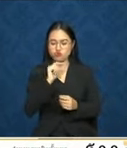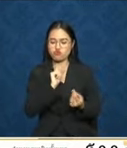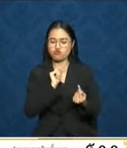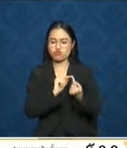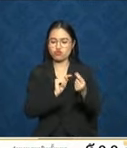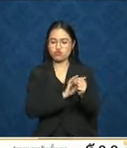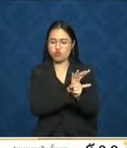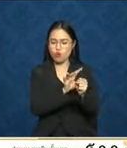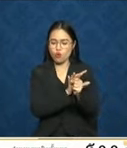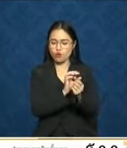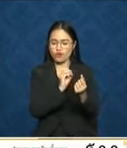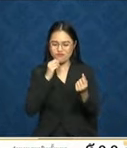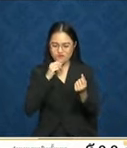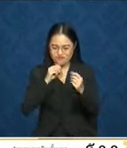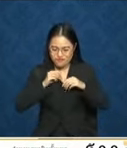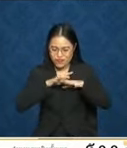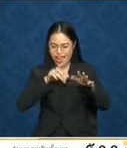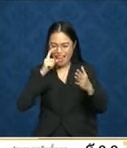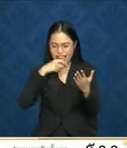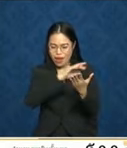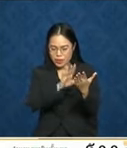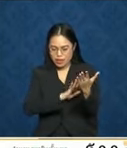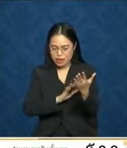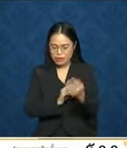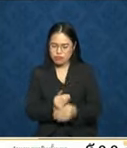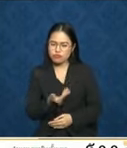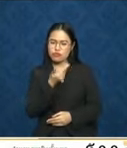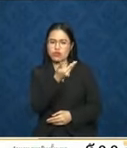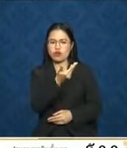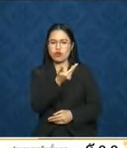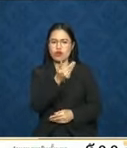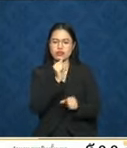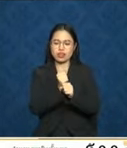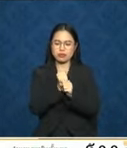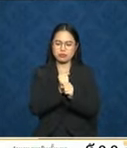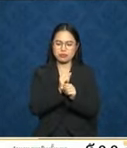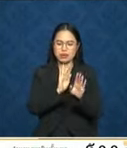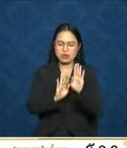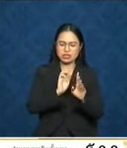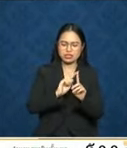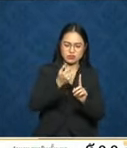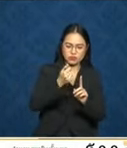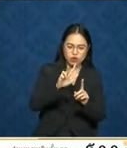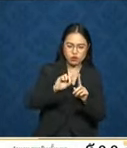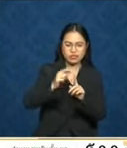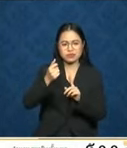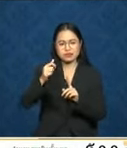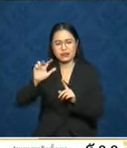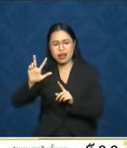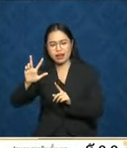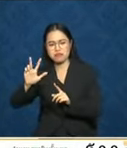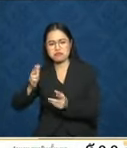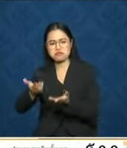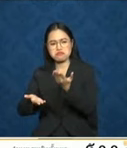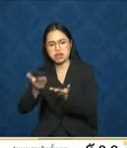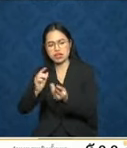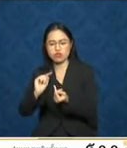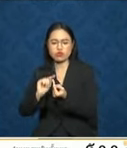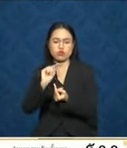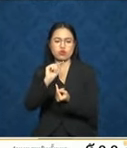เป็นการขอมติเป็นครั้งเป็นคราวมีทั้ง12 13มติเป็นช่องทางที่ท